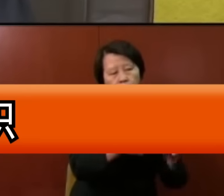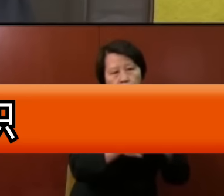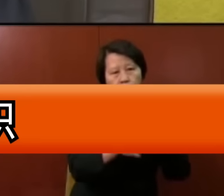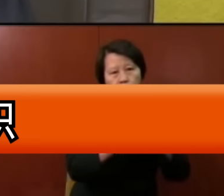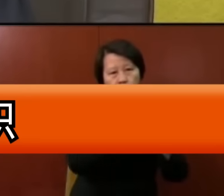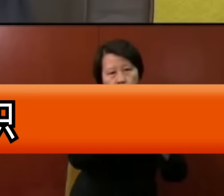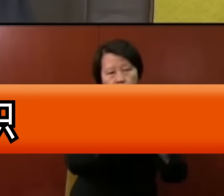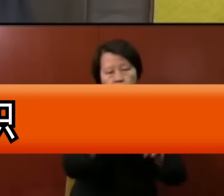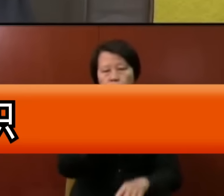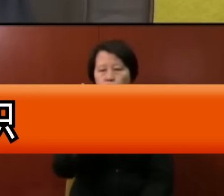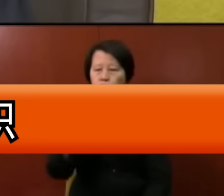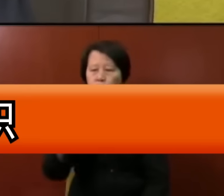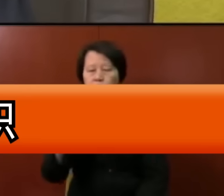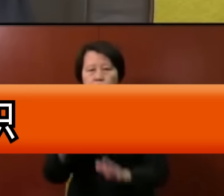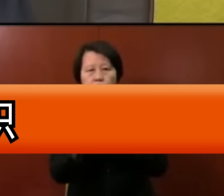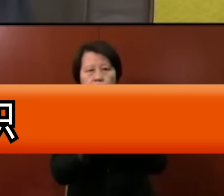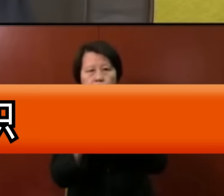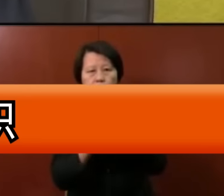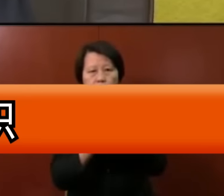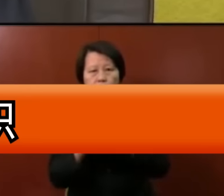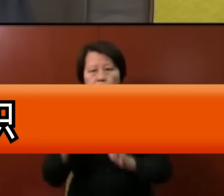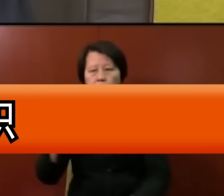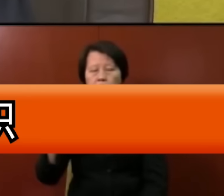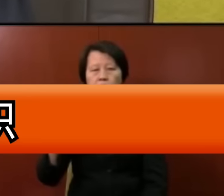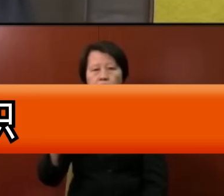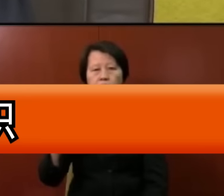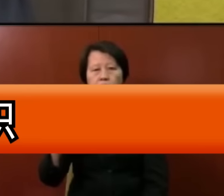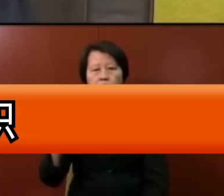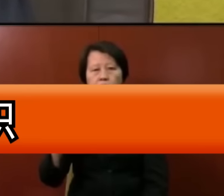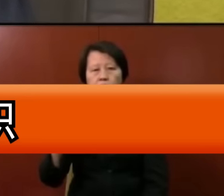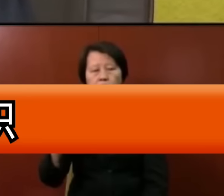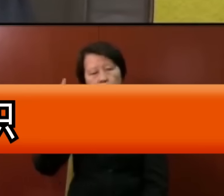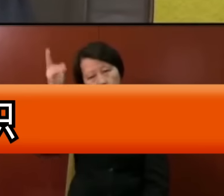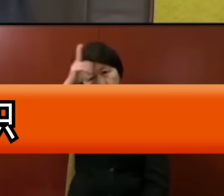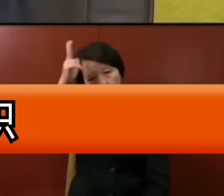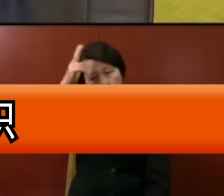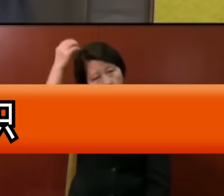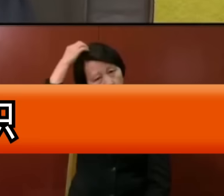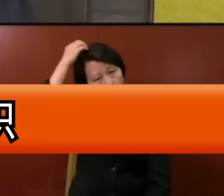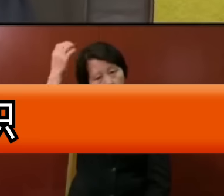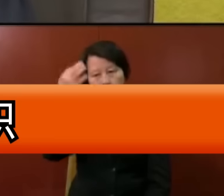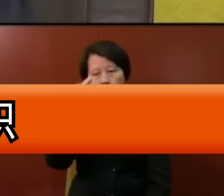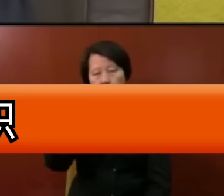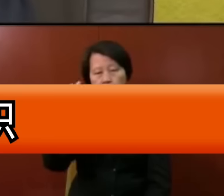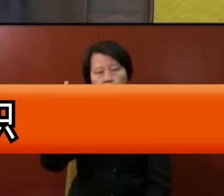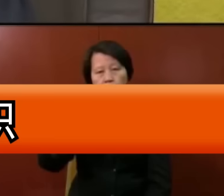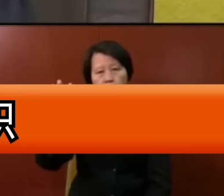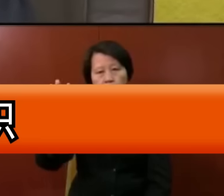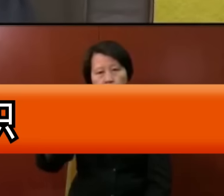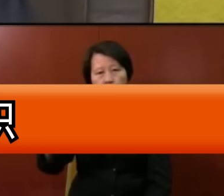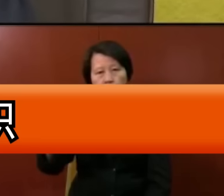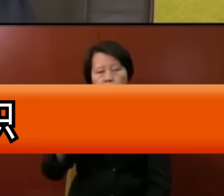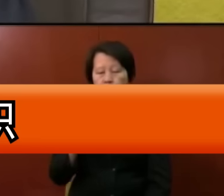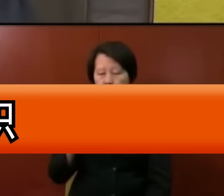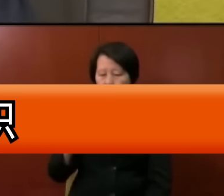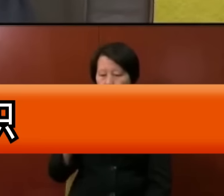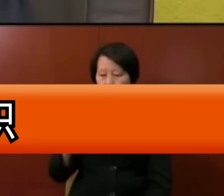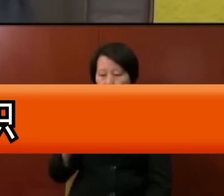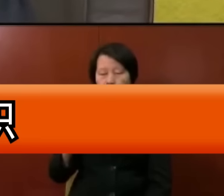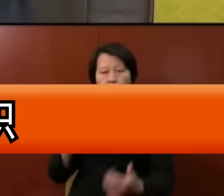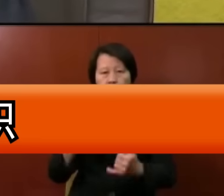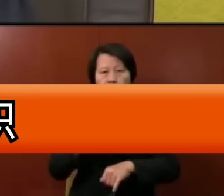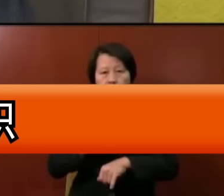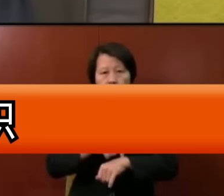71 undang-undang tubuh kerajaan Negeri selango 1959 dewan Negeri bolehlah dari